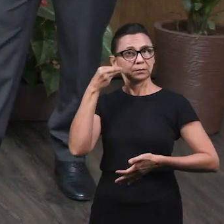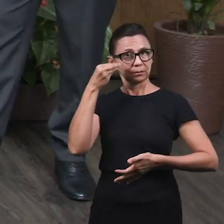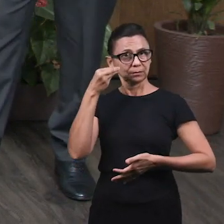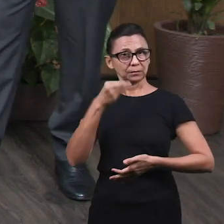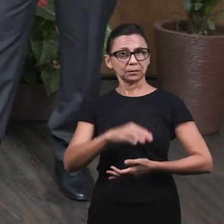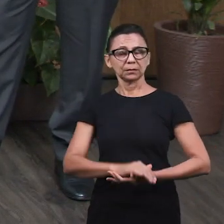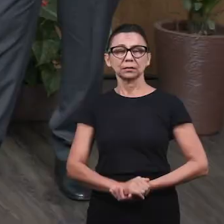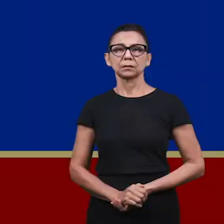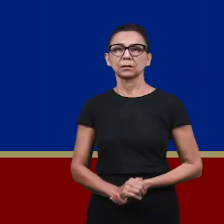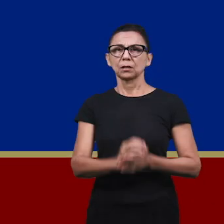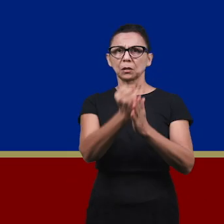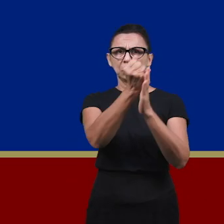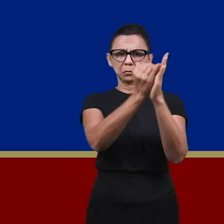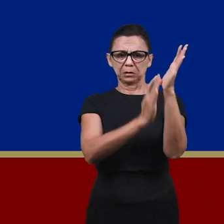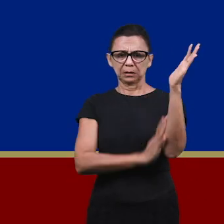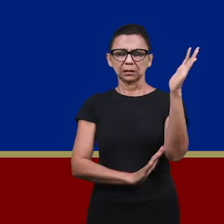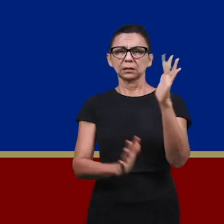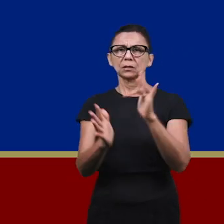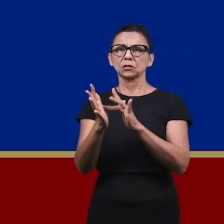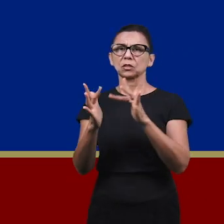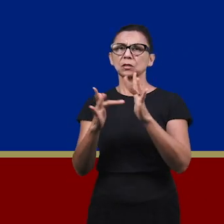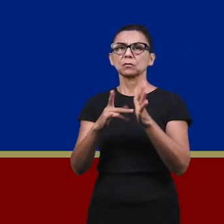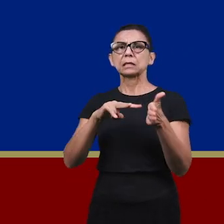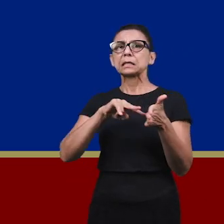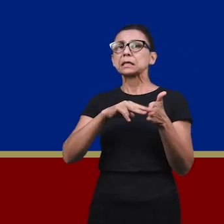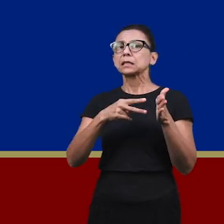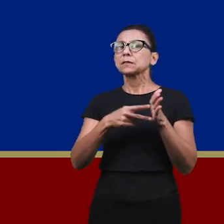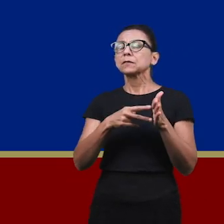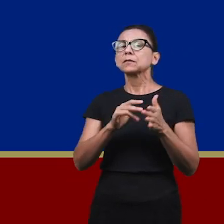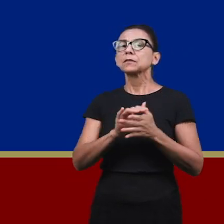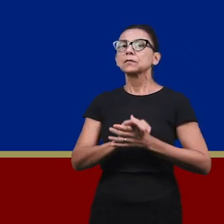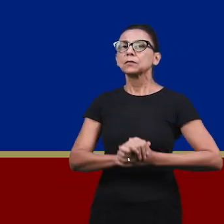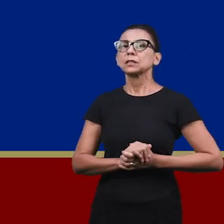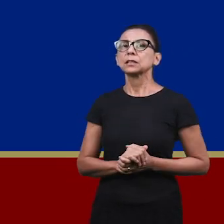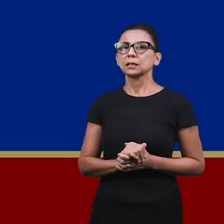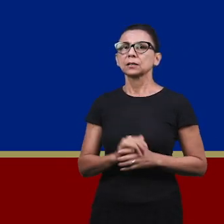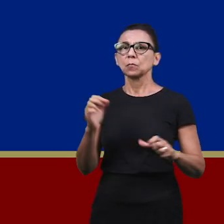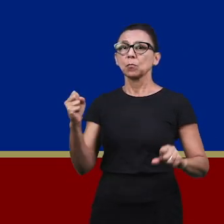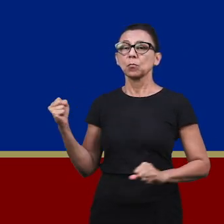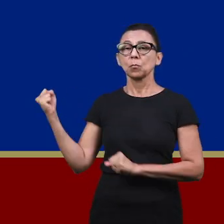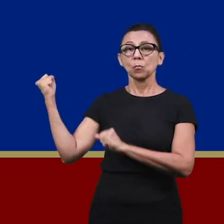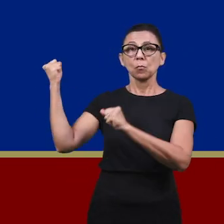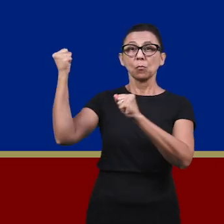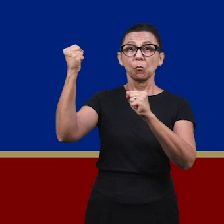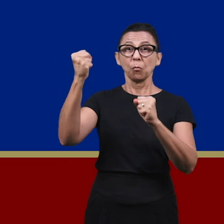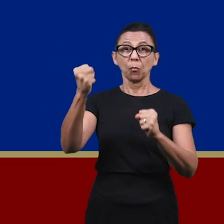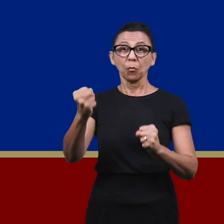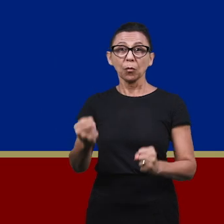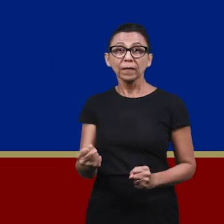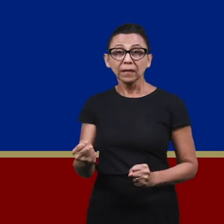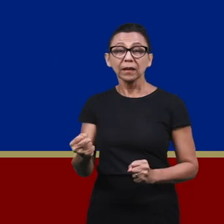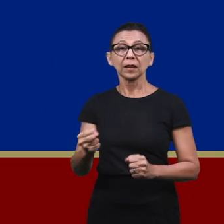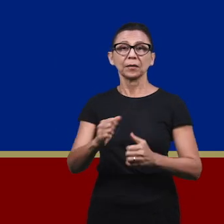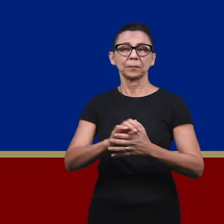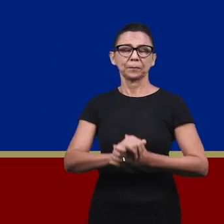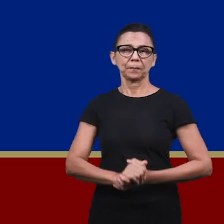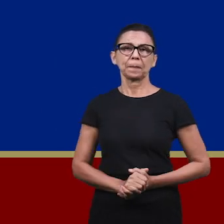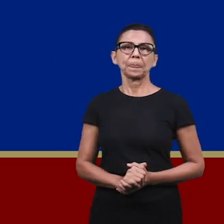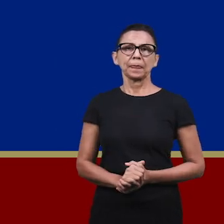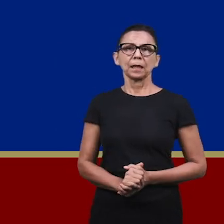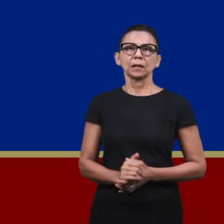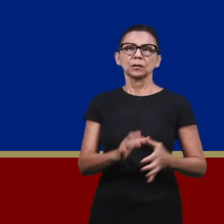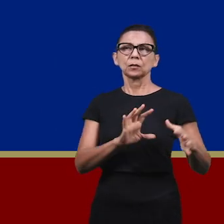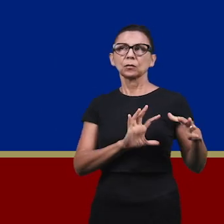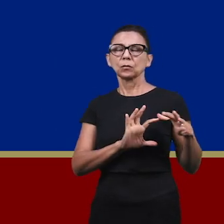son expérience. Le sang de Jésus est pour moi une arme infaillible afin d'établir